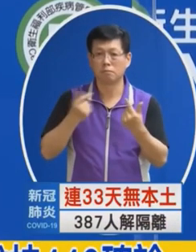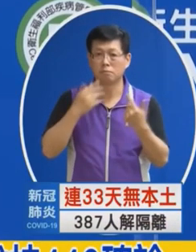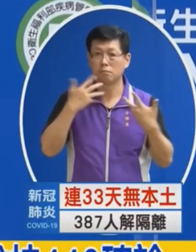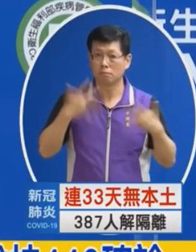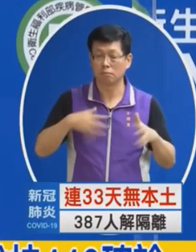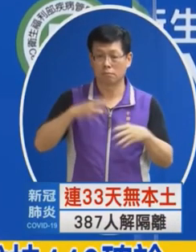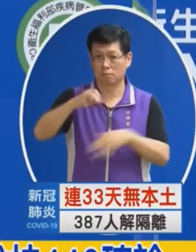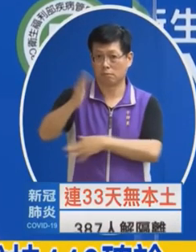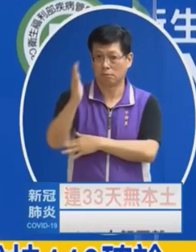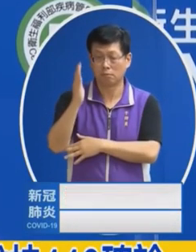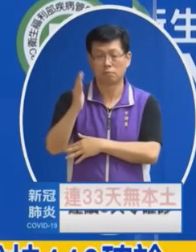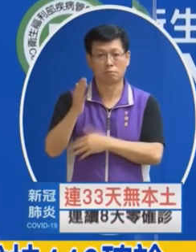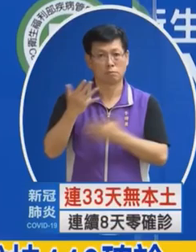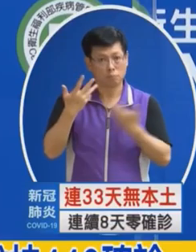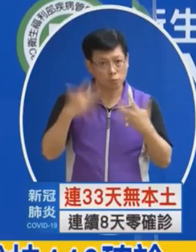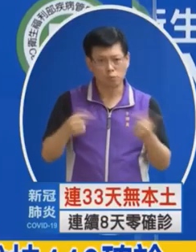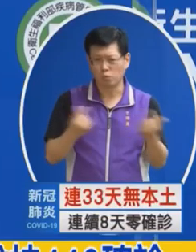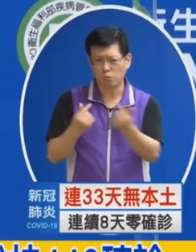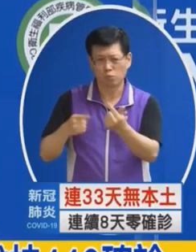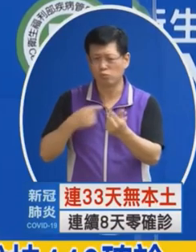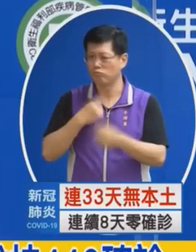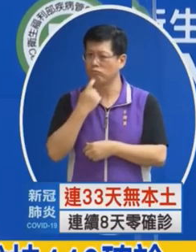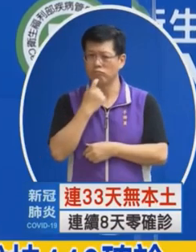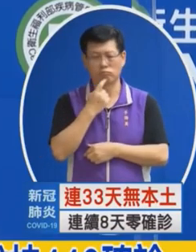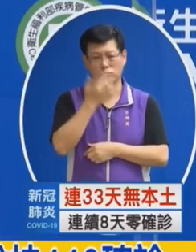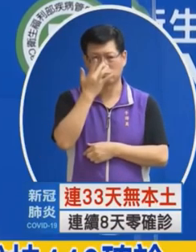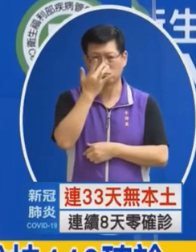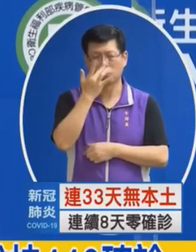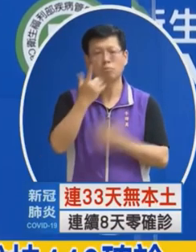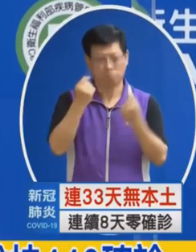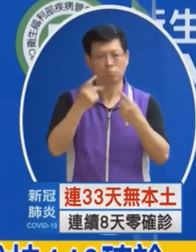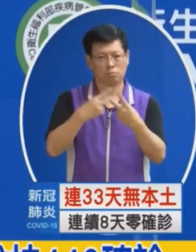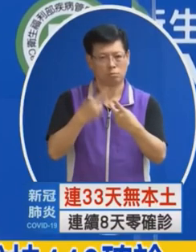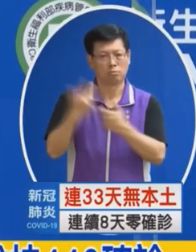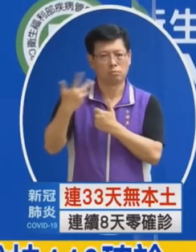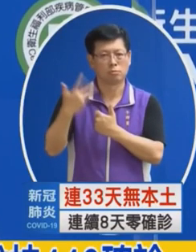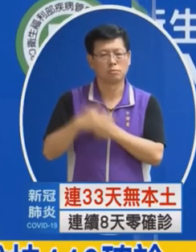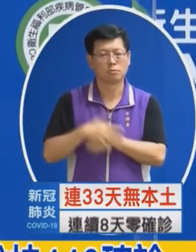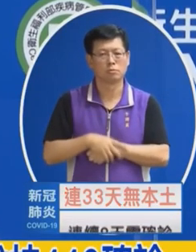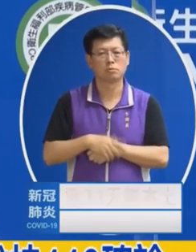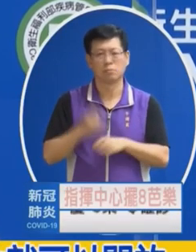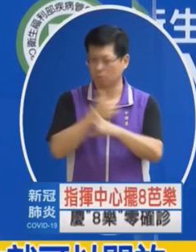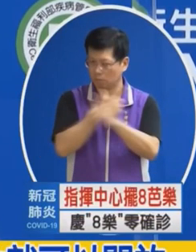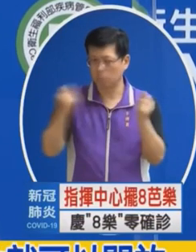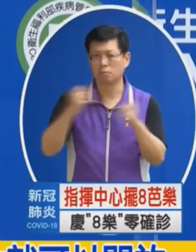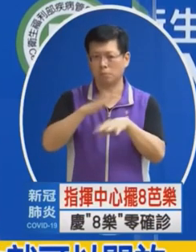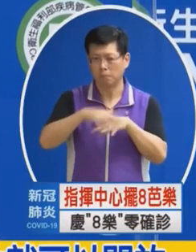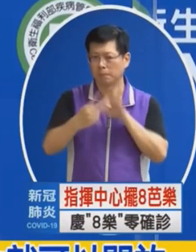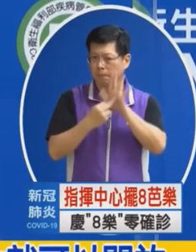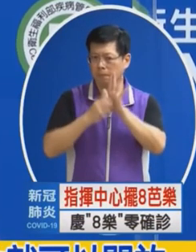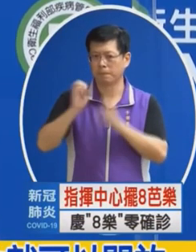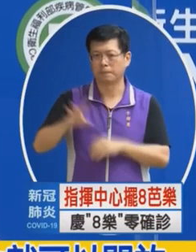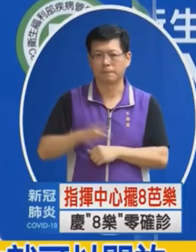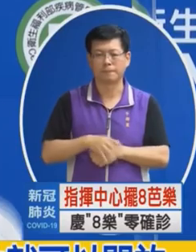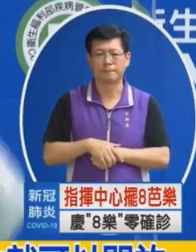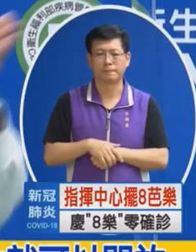相关的县市政府有很多的这样相关的疑义，哈，也都新闻来，哈，那我们都一一会予解